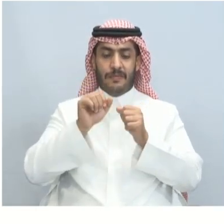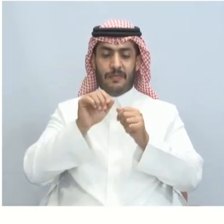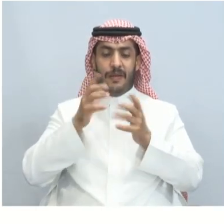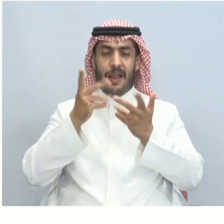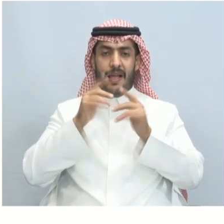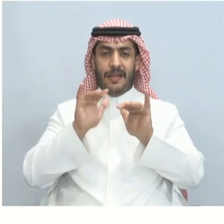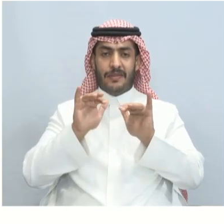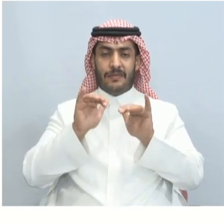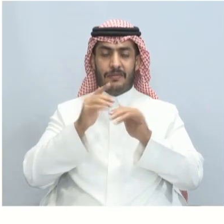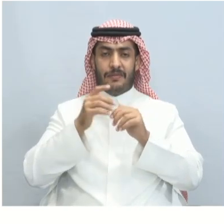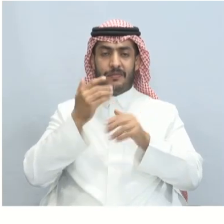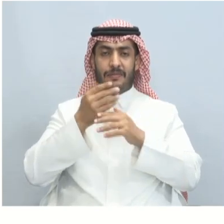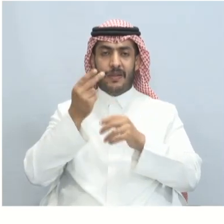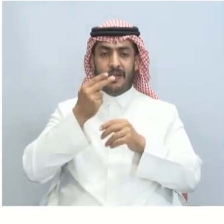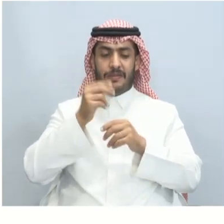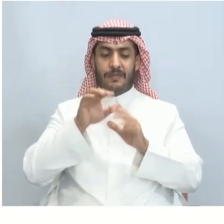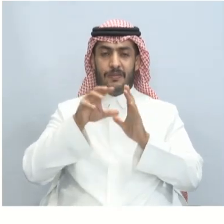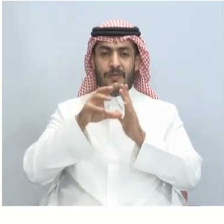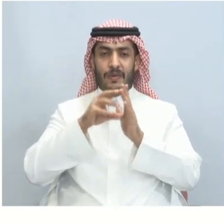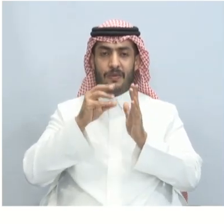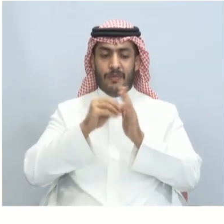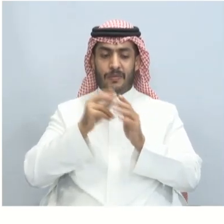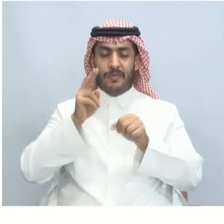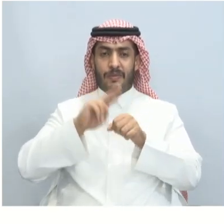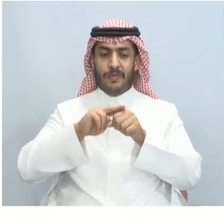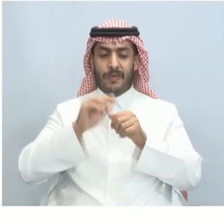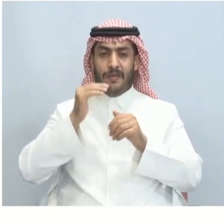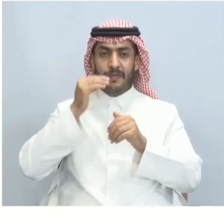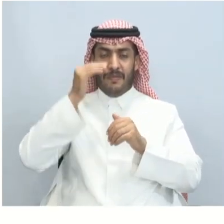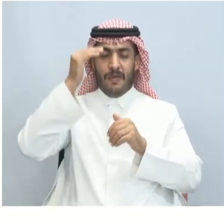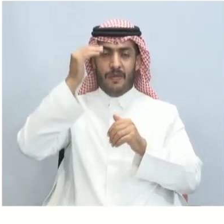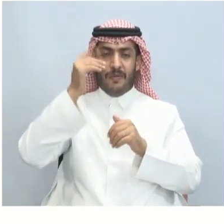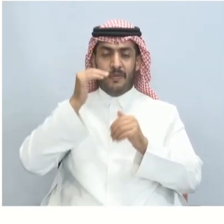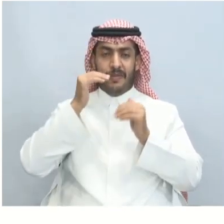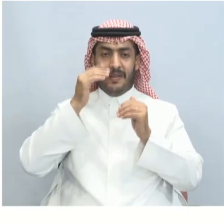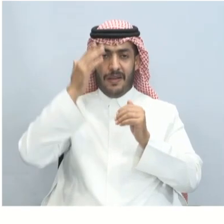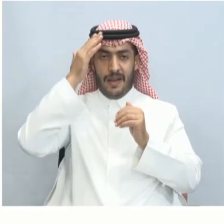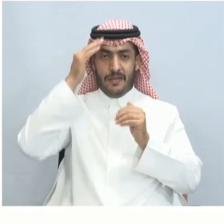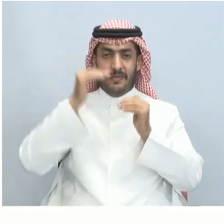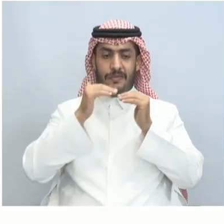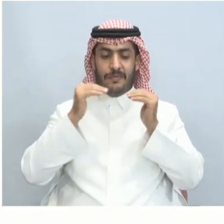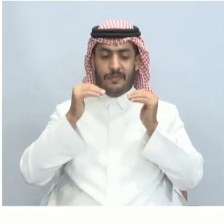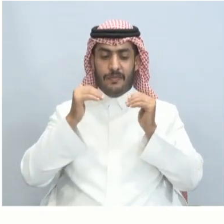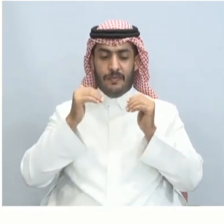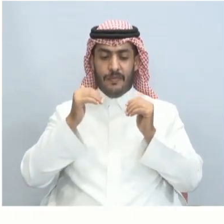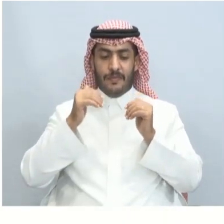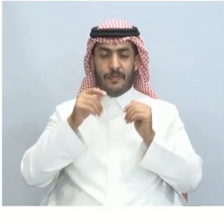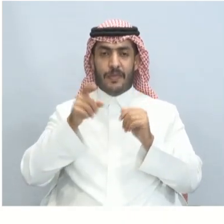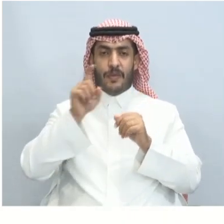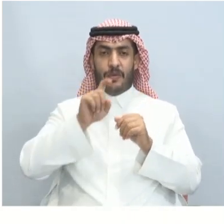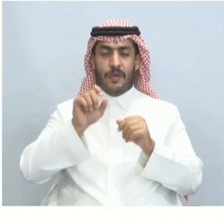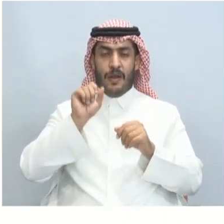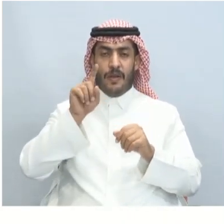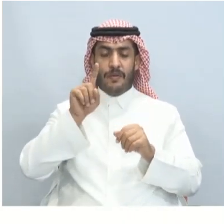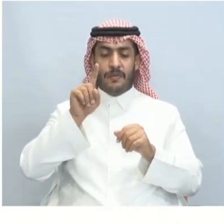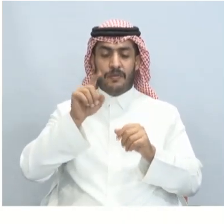الحاسوب وذلك برسم نموذج وتكراره افقيا وراسيا السؤال